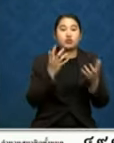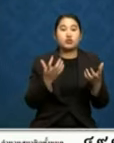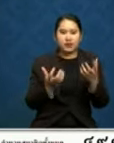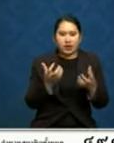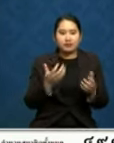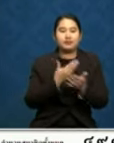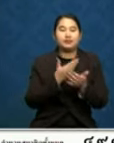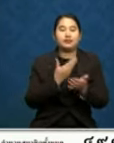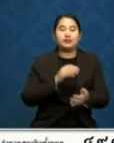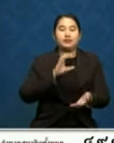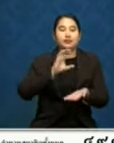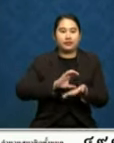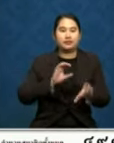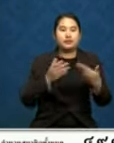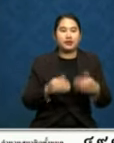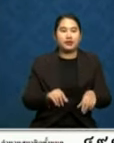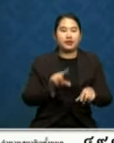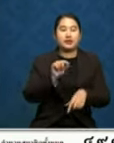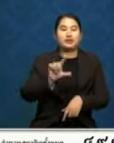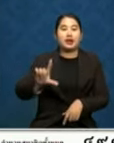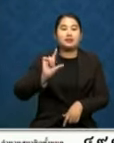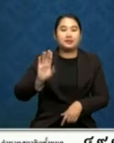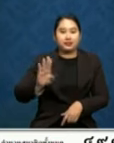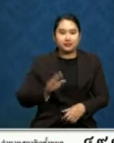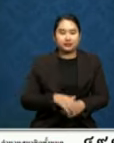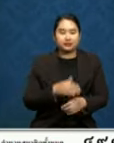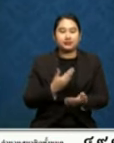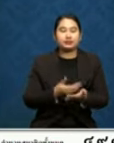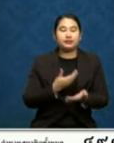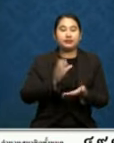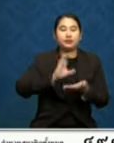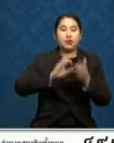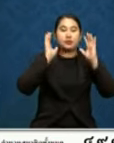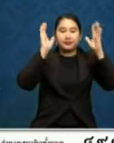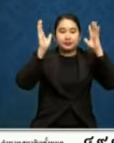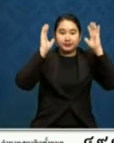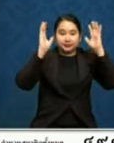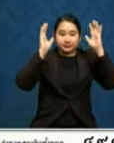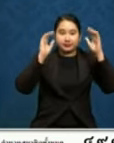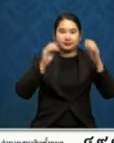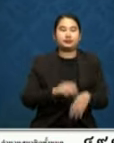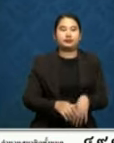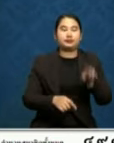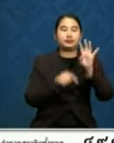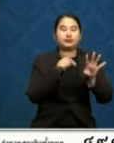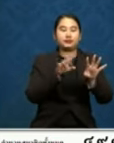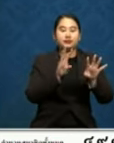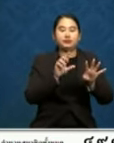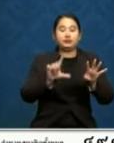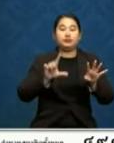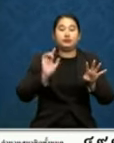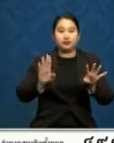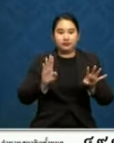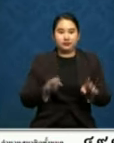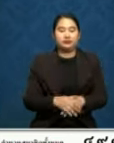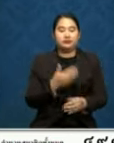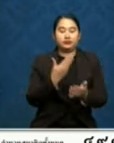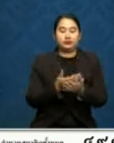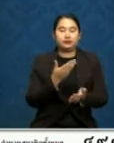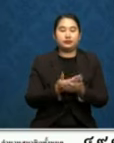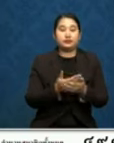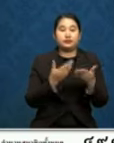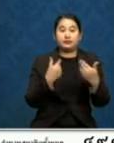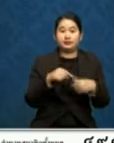จัดสรรงบไว้ประมาณ20กว่าล้านบาทงบประชาสัมพันธ์อย่างเดียวค่ะปาไปแล้ว 4.6 ล้านบาทสัดส่วนงบประมาณ